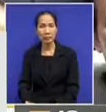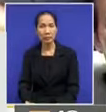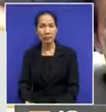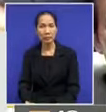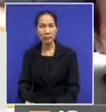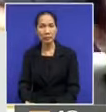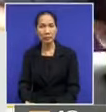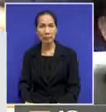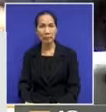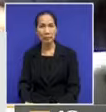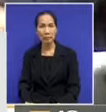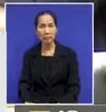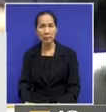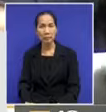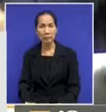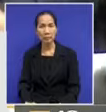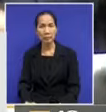ย